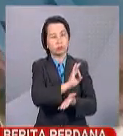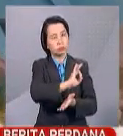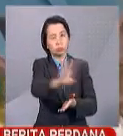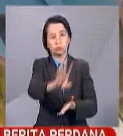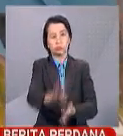langsung